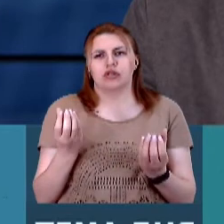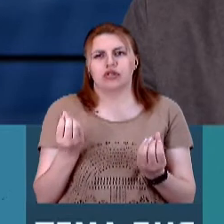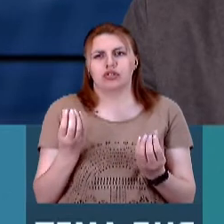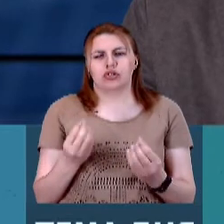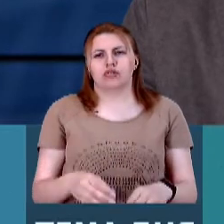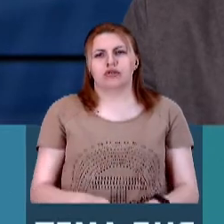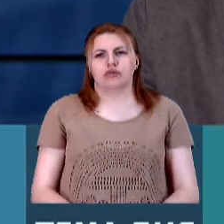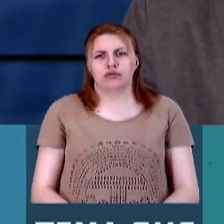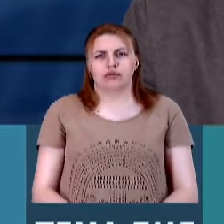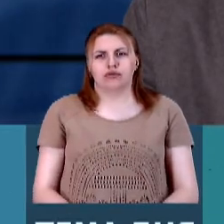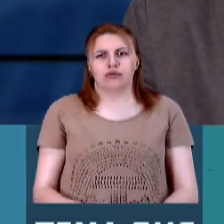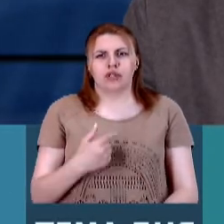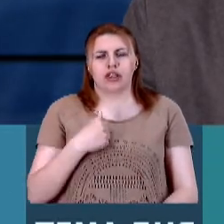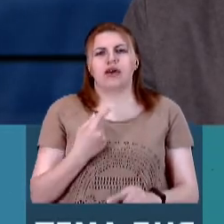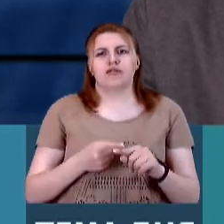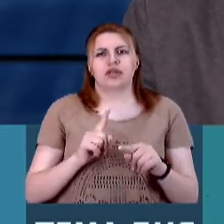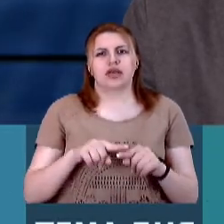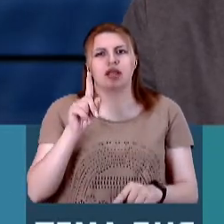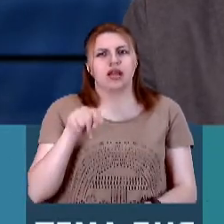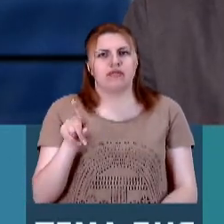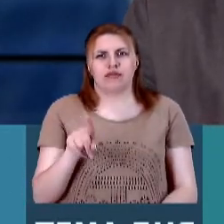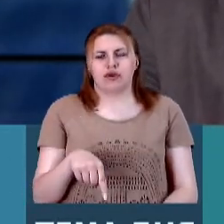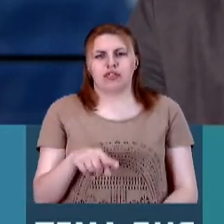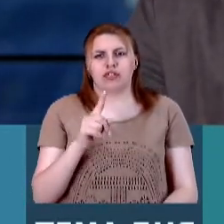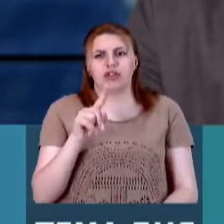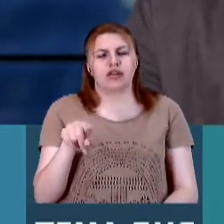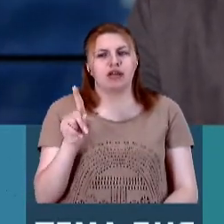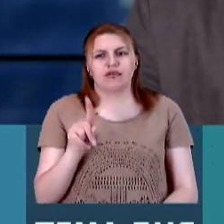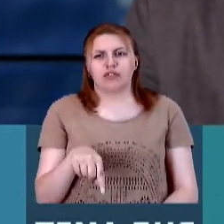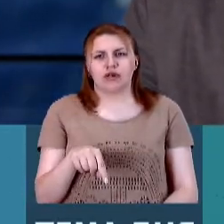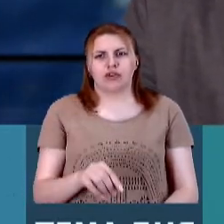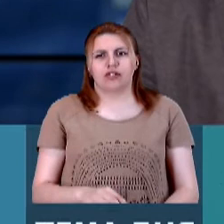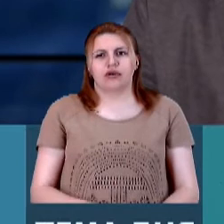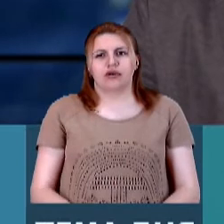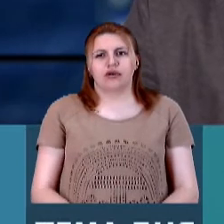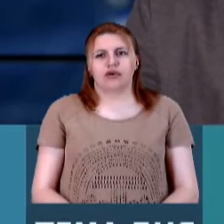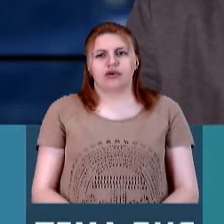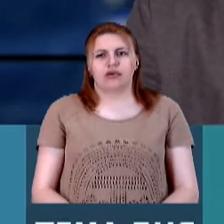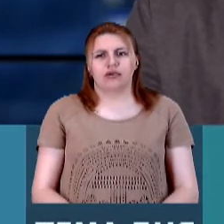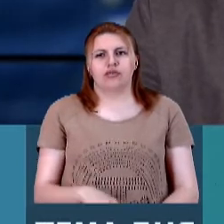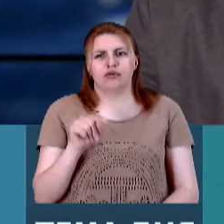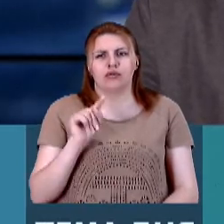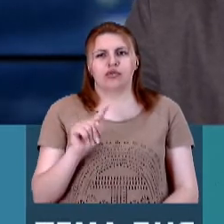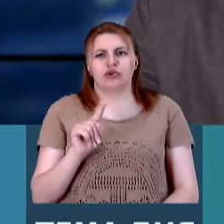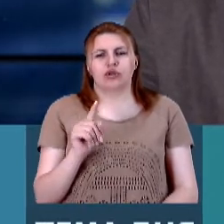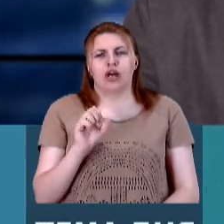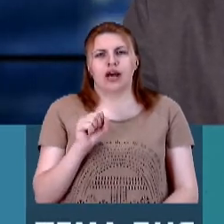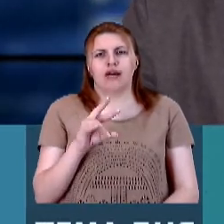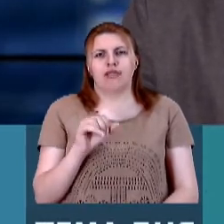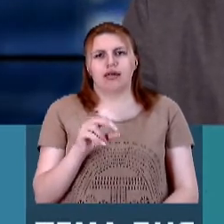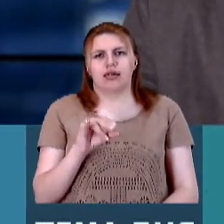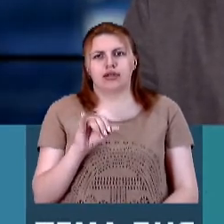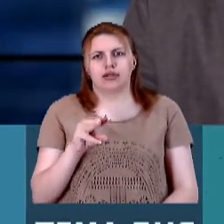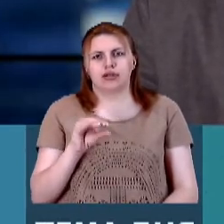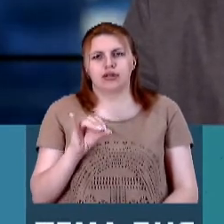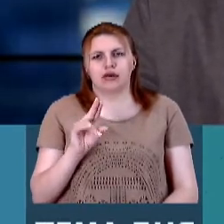Я в це не вірю. Не вірю тому, що є аналітика, є,